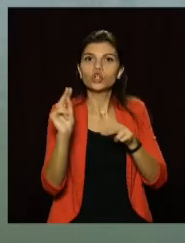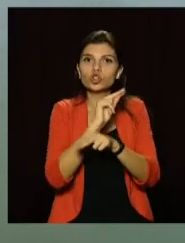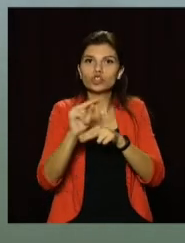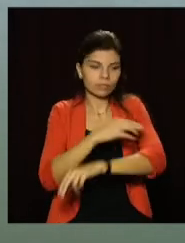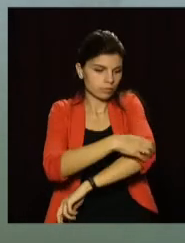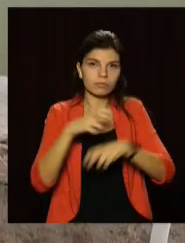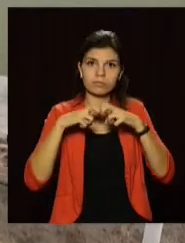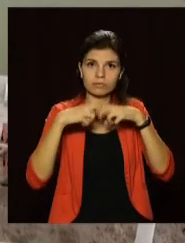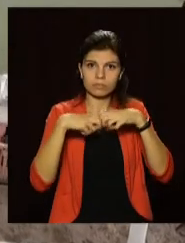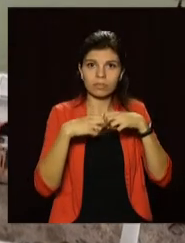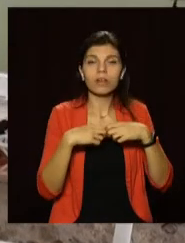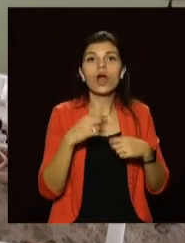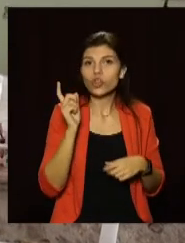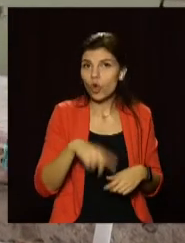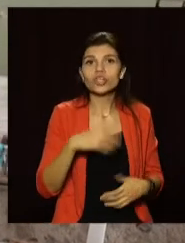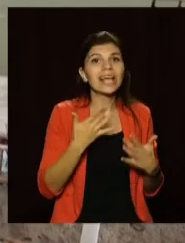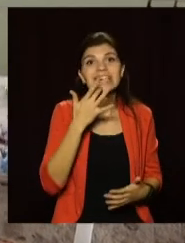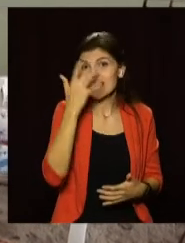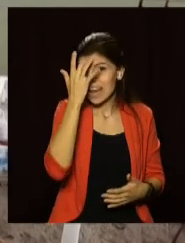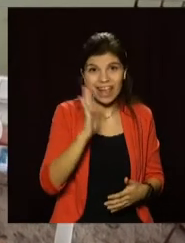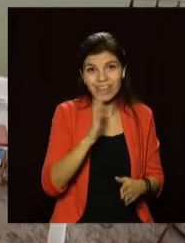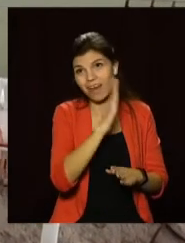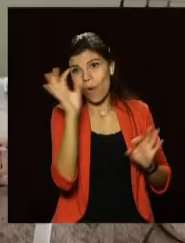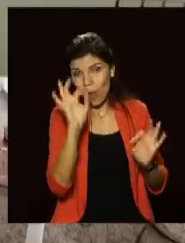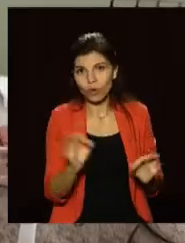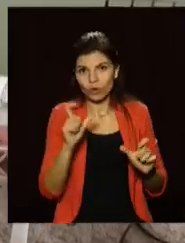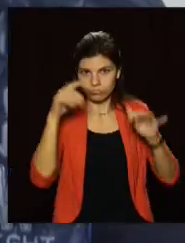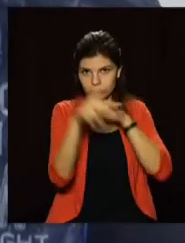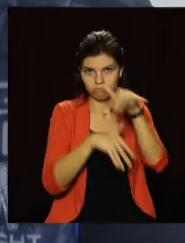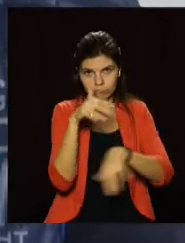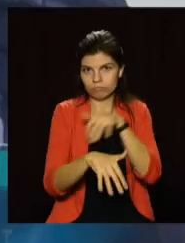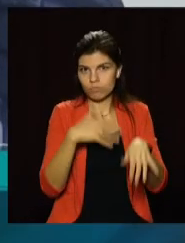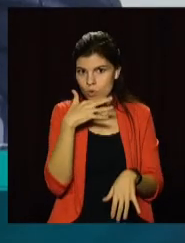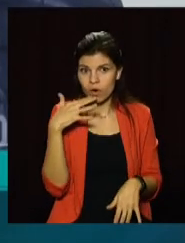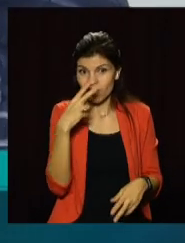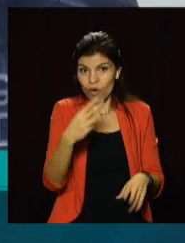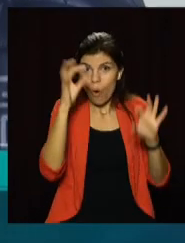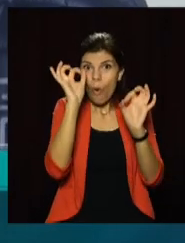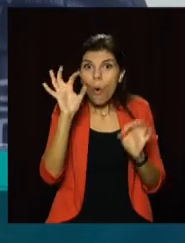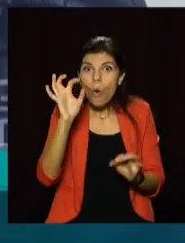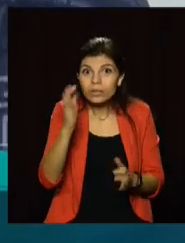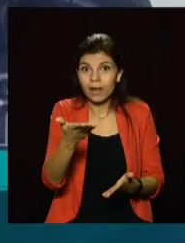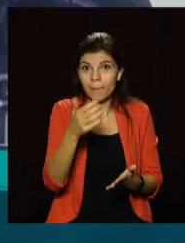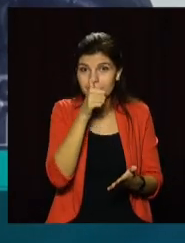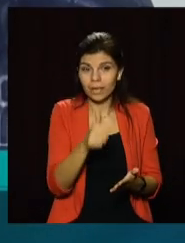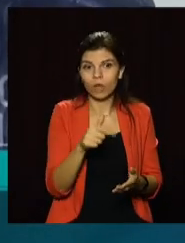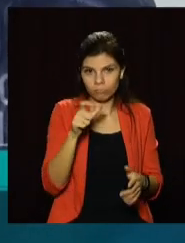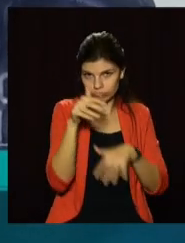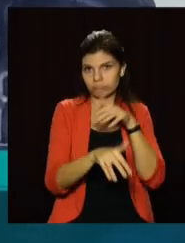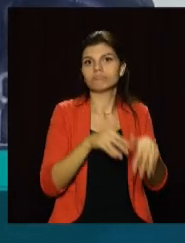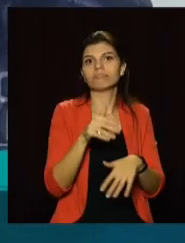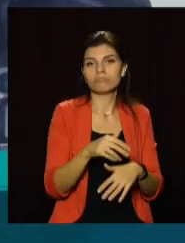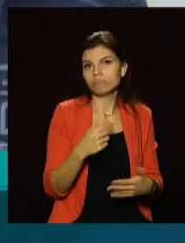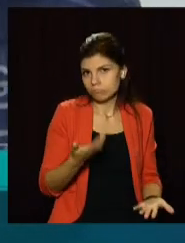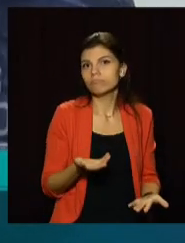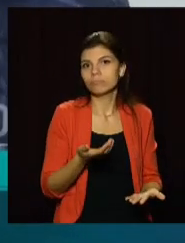Тому навіть не в сезон відпочивальників тут вистачає. Як бачите, навіть от зараз октябрь місяць, ну люди ще є у нас. Поэтому у нас